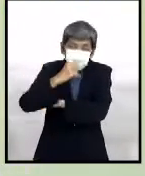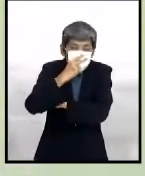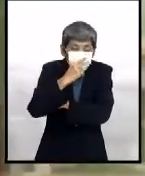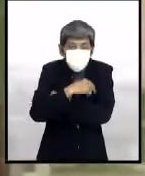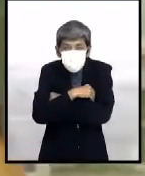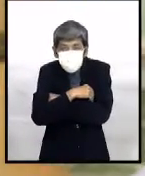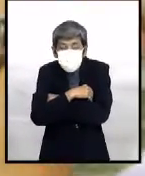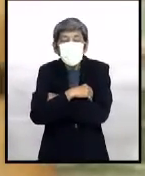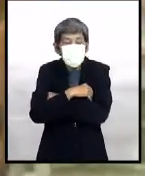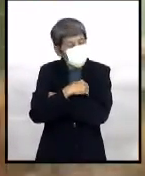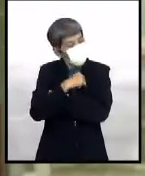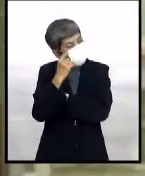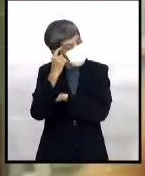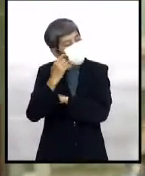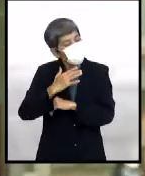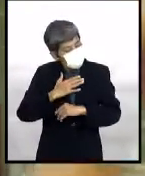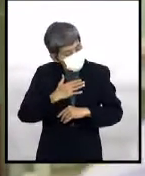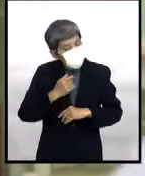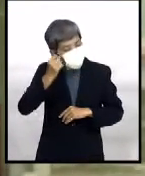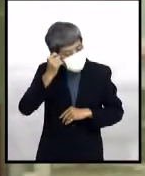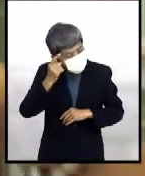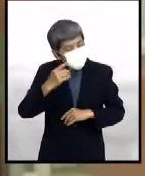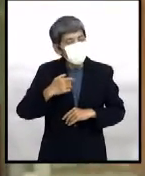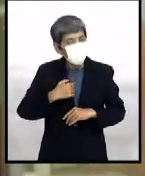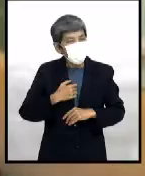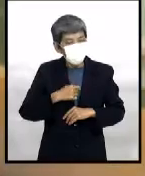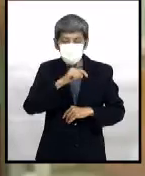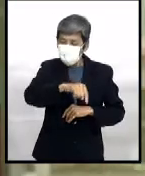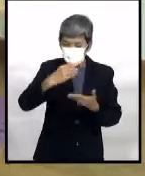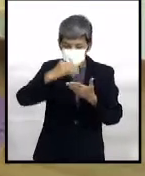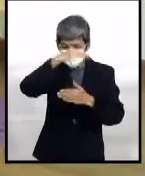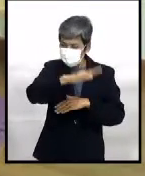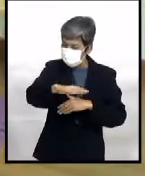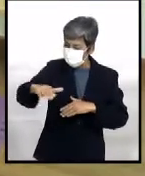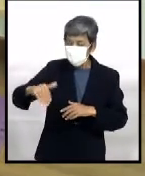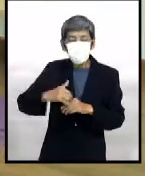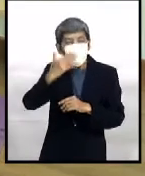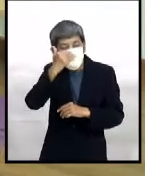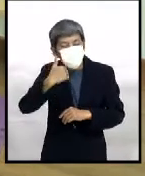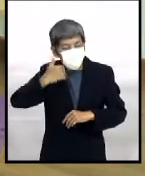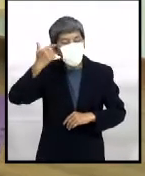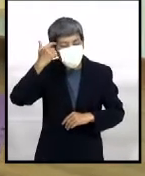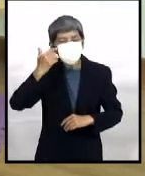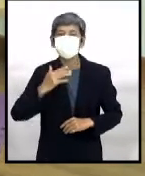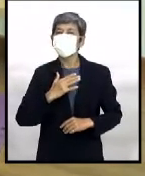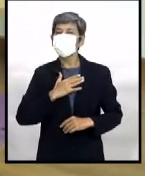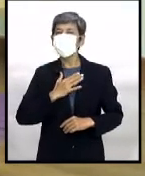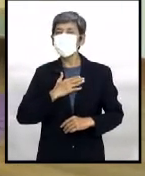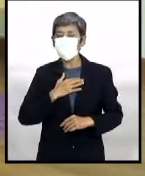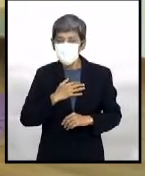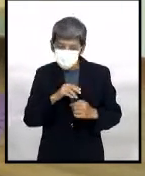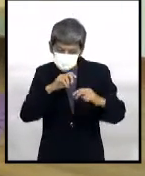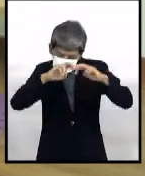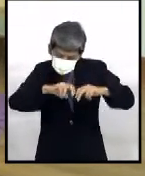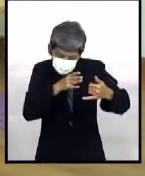างเงี้ยทั้งหมดมาประมวลผมเลยรู้ว่าอ๋อถ้างั้นผมเข้าใจแล้วว่าลูกศิษย์ผมแต่ละคนที่เขาเป็นอย่างเงี้ยก็เป็นเพราะอะไรผมก็เลยเข้าไปเจาะเข